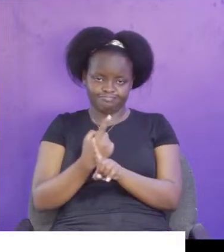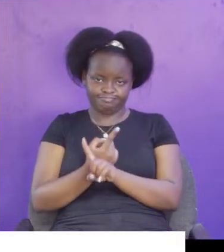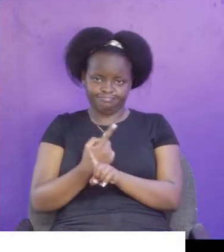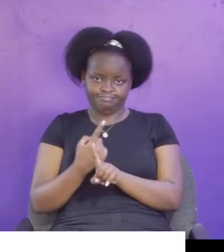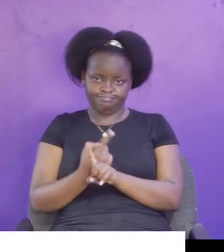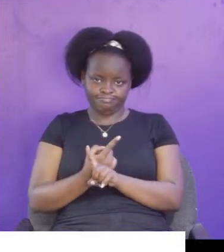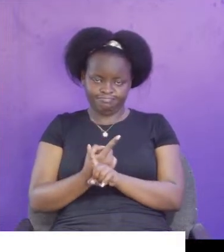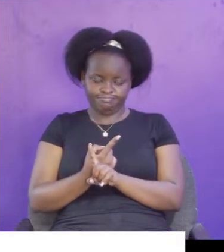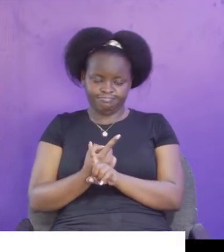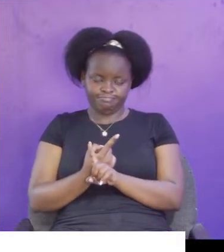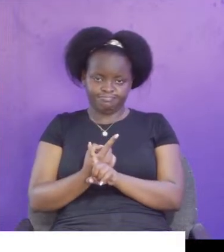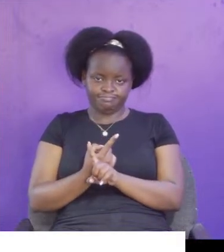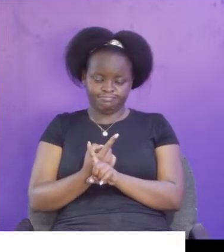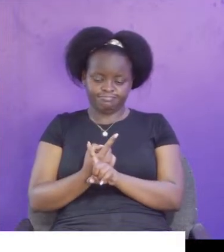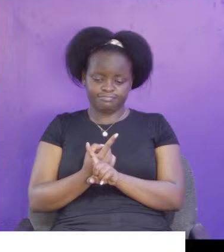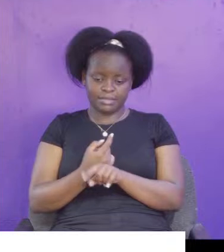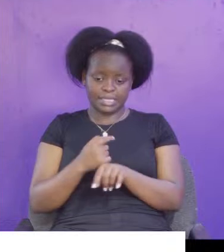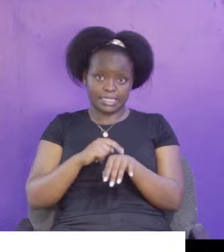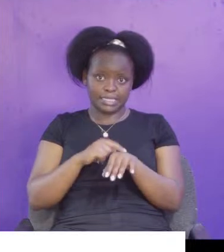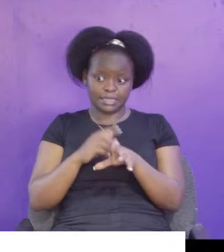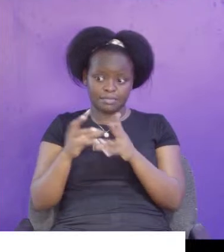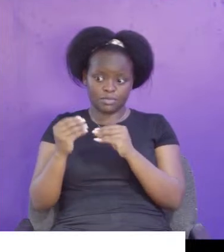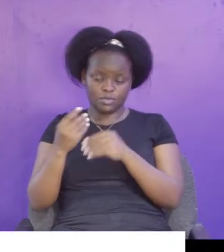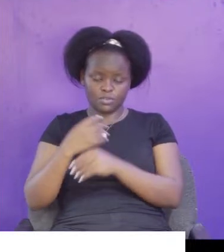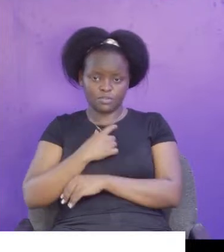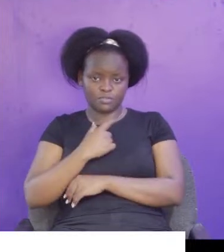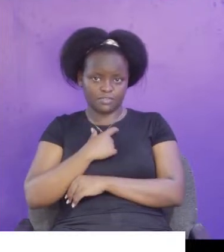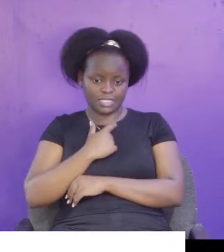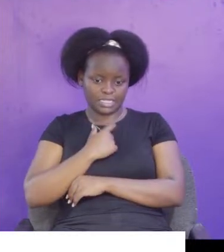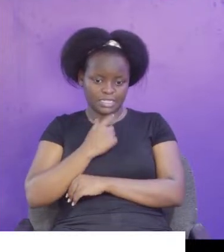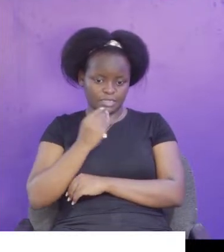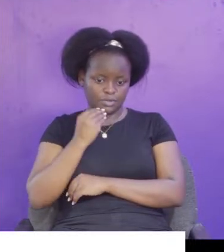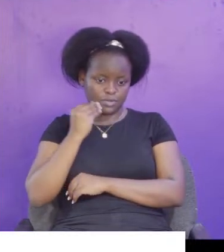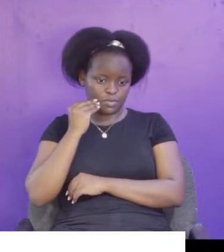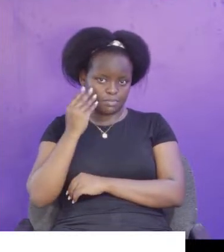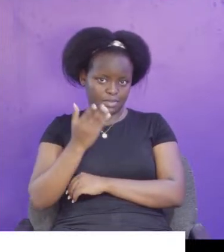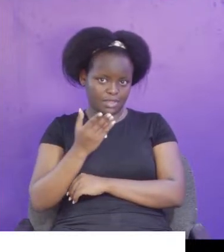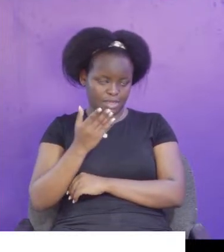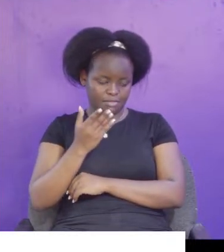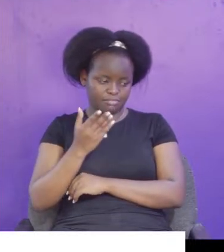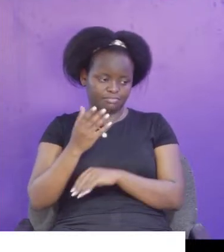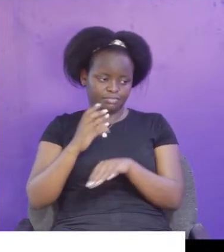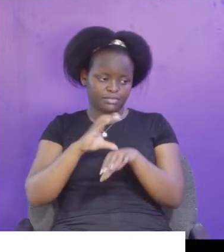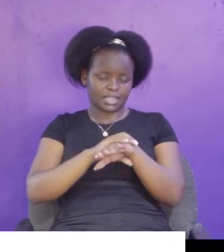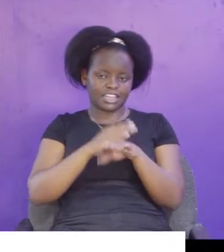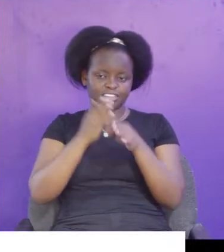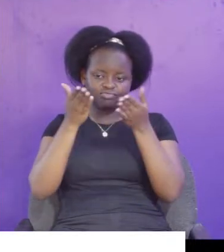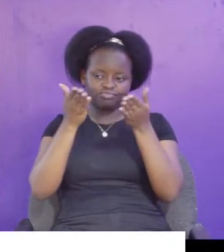ambao ukienda kumtembelea kwake nyumbani ulikuwa unawakuta huko.